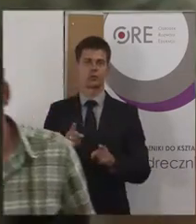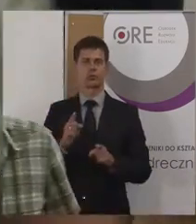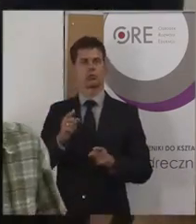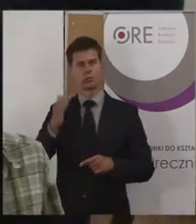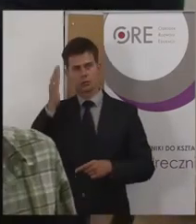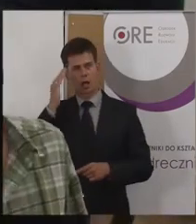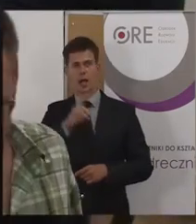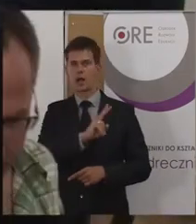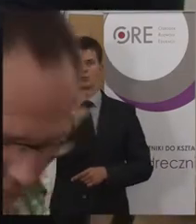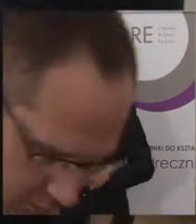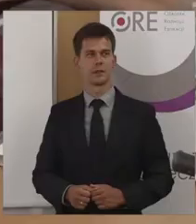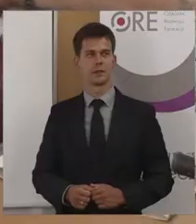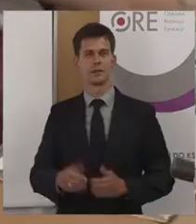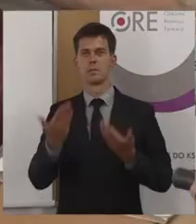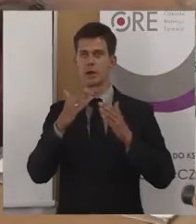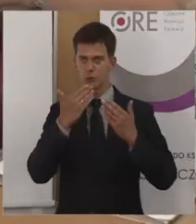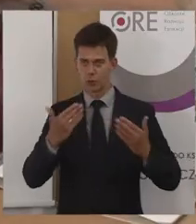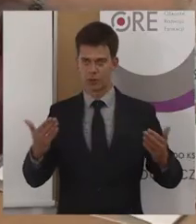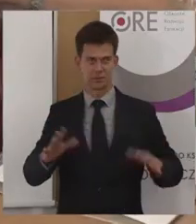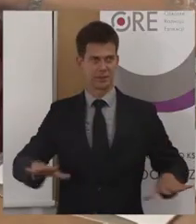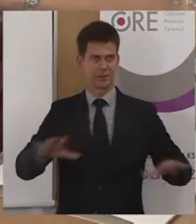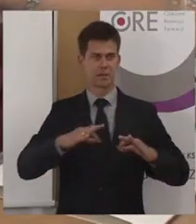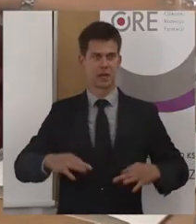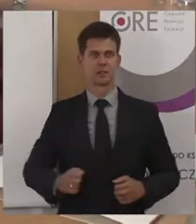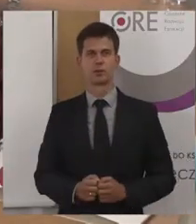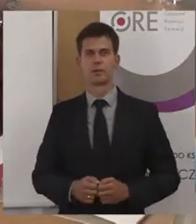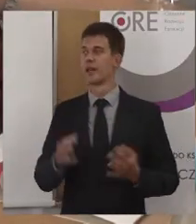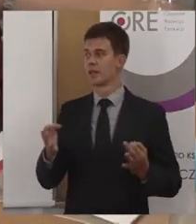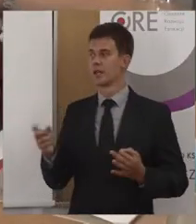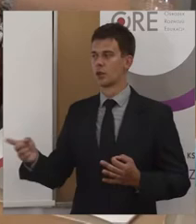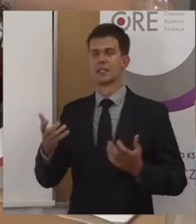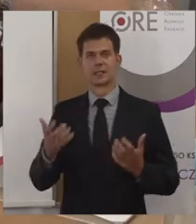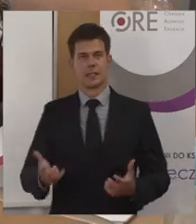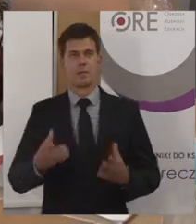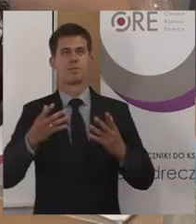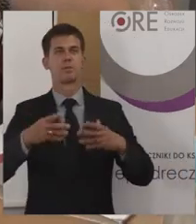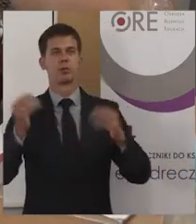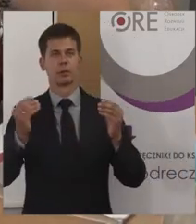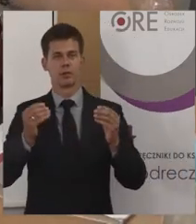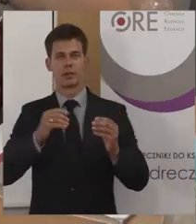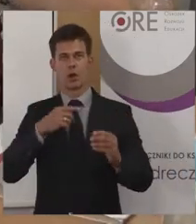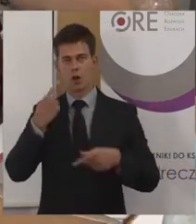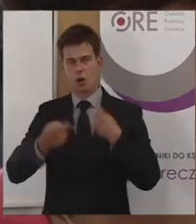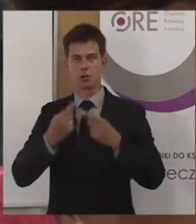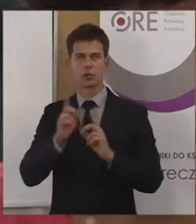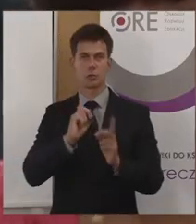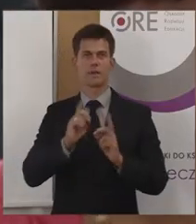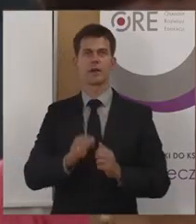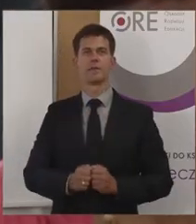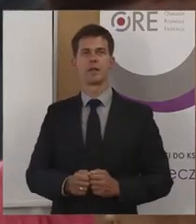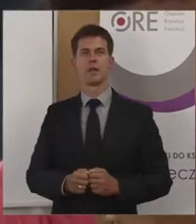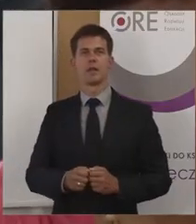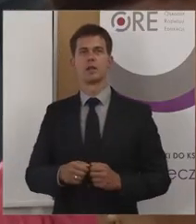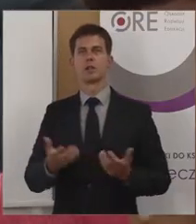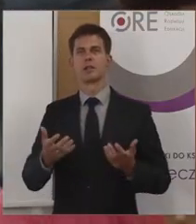znanym specjalistą w kwestii dostępności. Ja chciałbym rozpocząć naszą taką rozmowę, do której bardzo